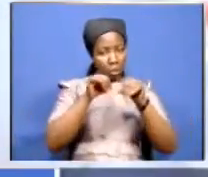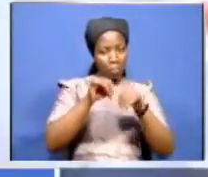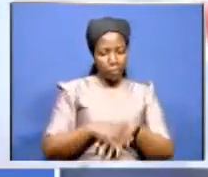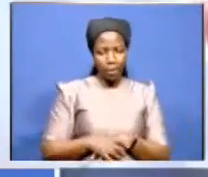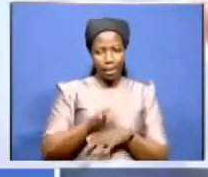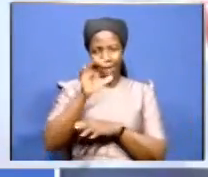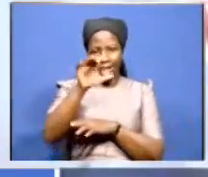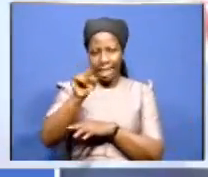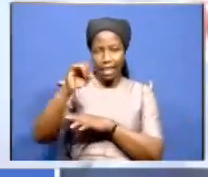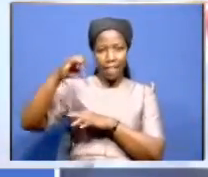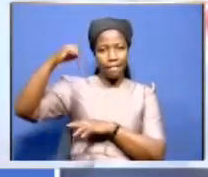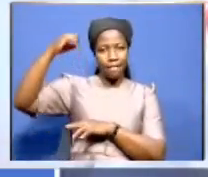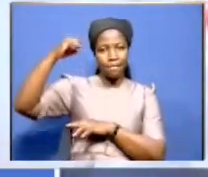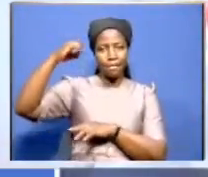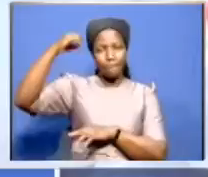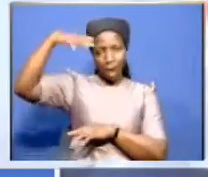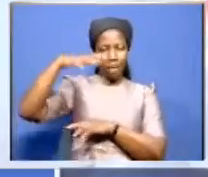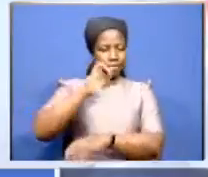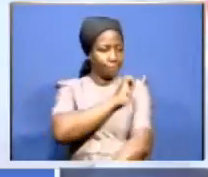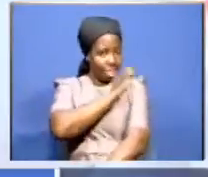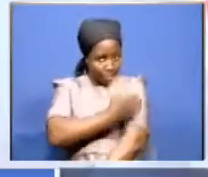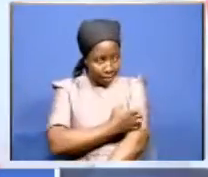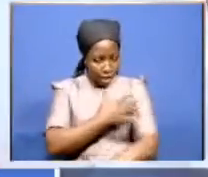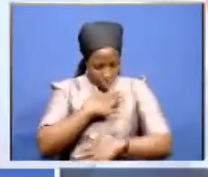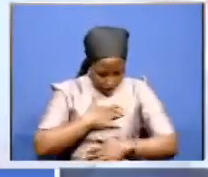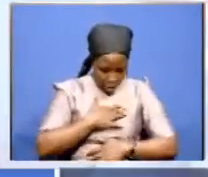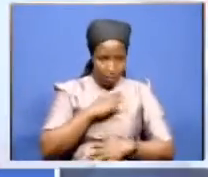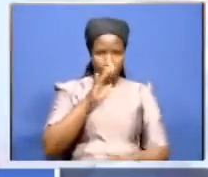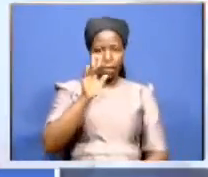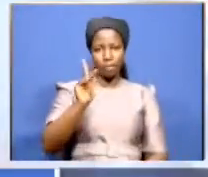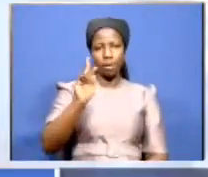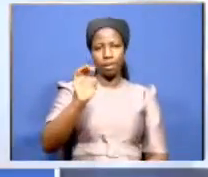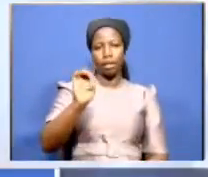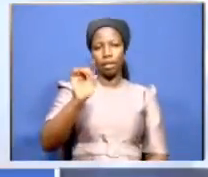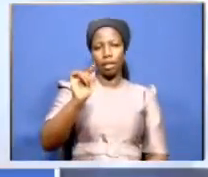Waziri wa kawi Mheshimiwa Charles Keter